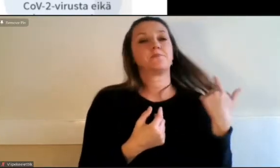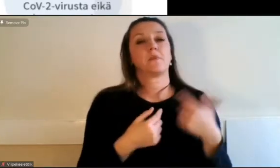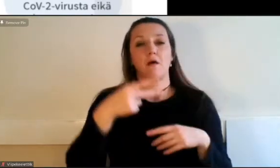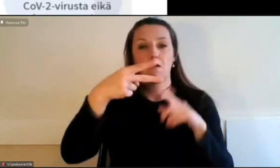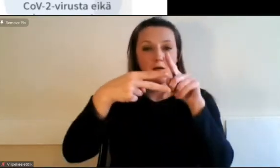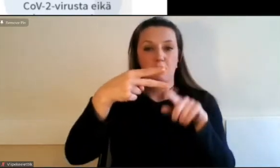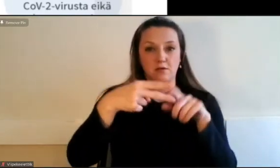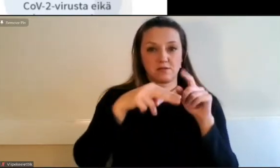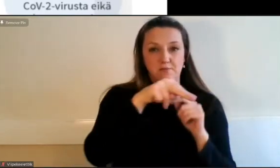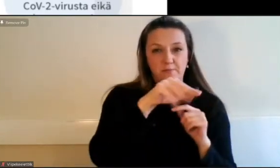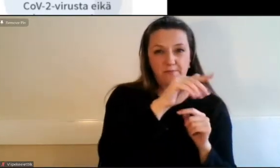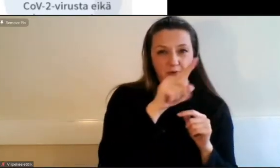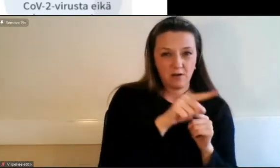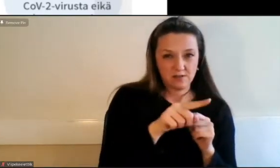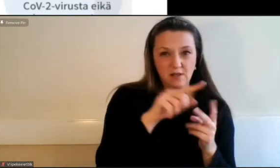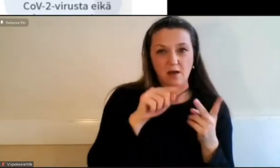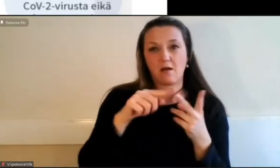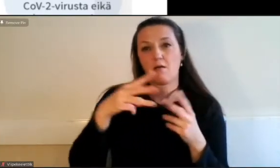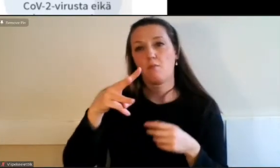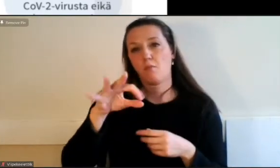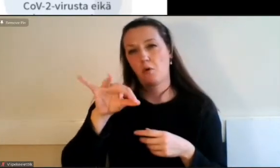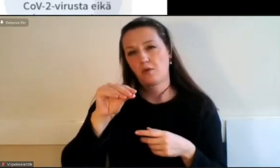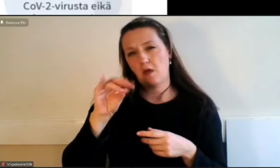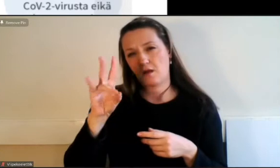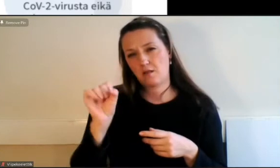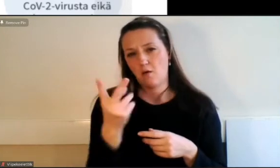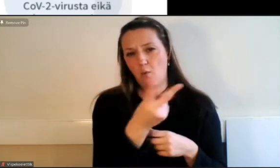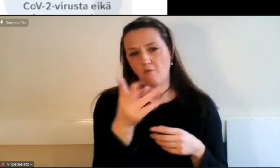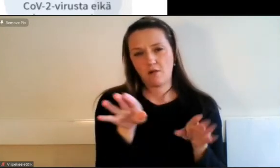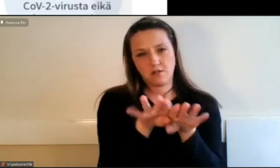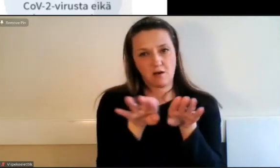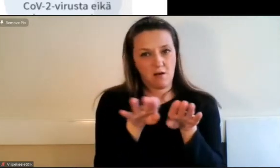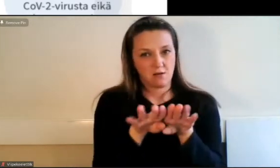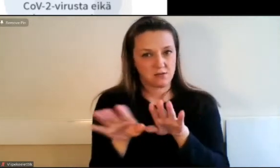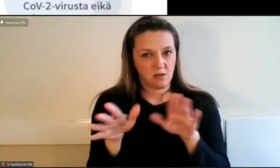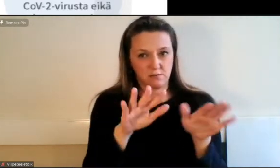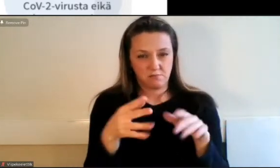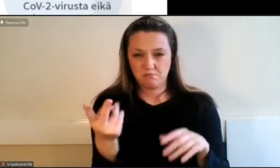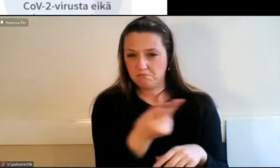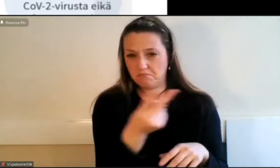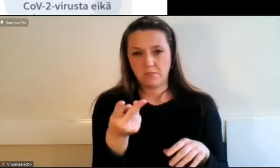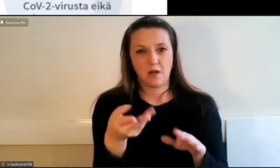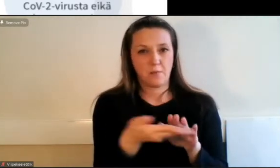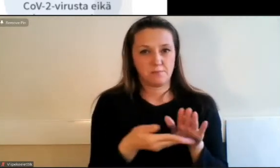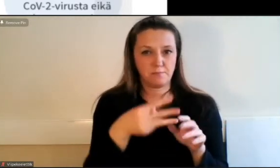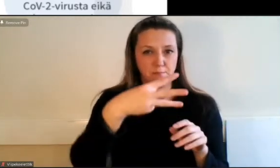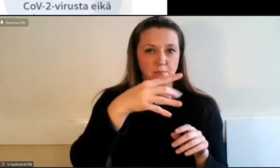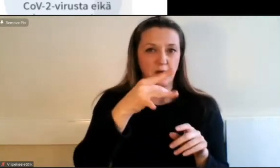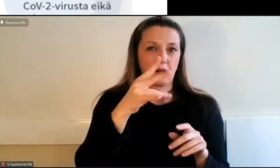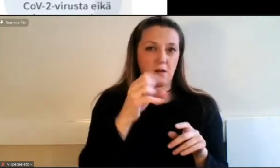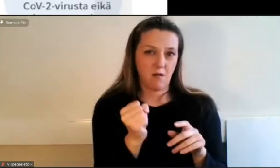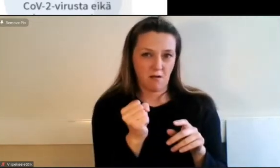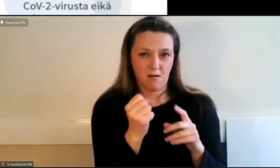vaktsiini hoitakse ultrakülmadel temperatuuridel ja selleks, et see vaktsiin katki ei läheks